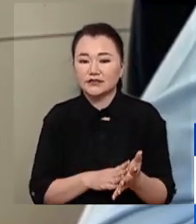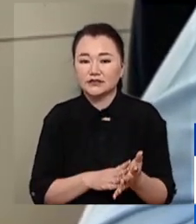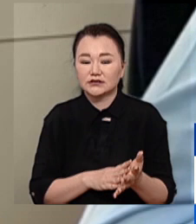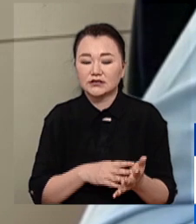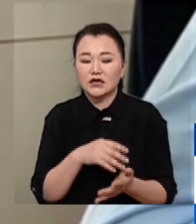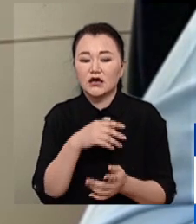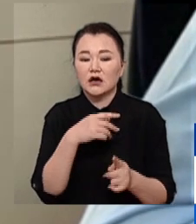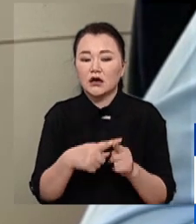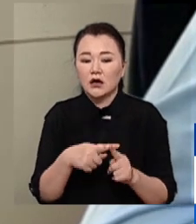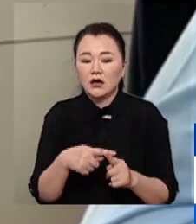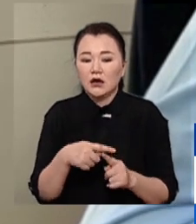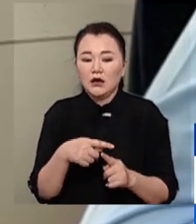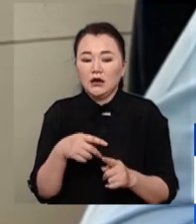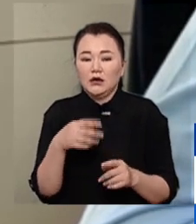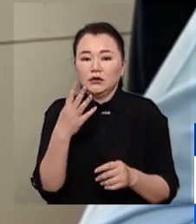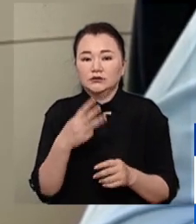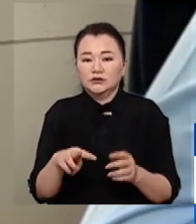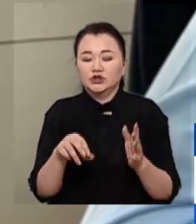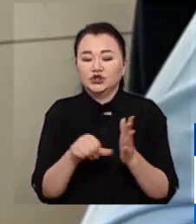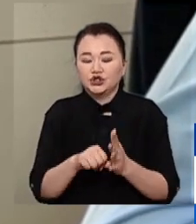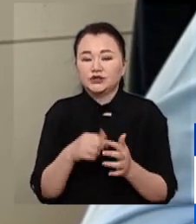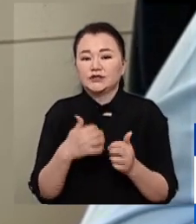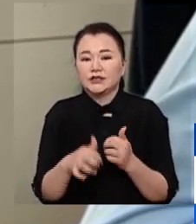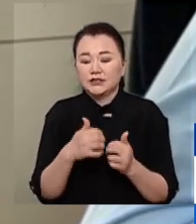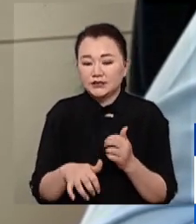49 градусов, обратки 36 градусов.